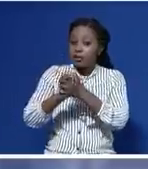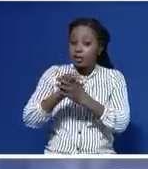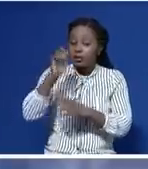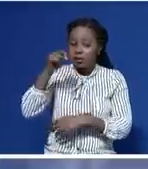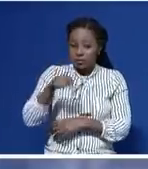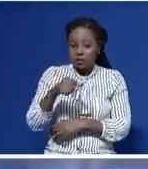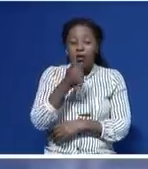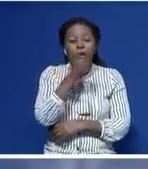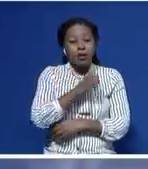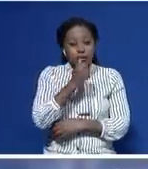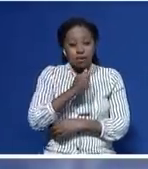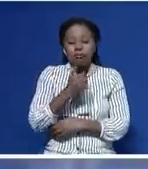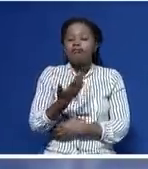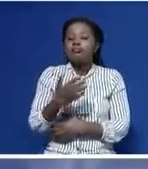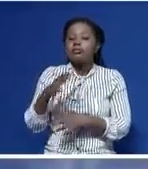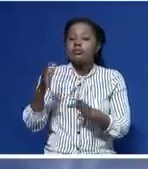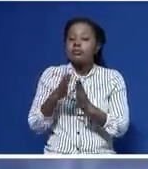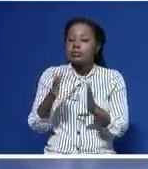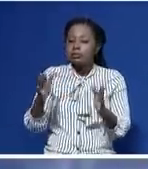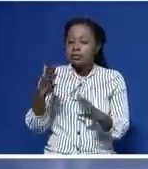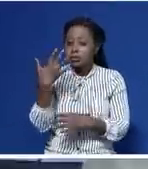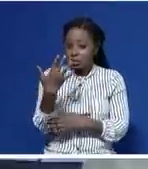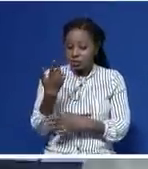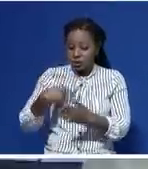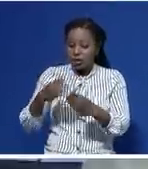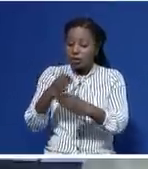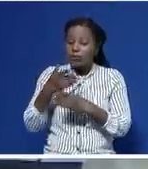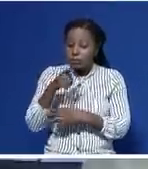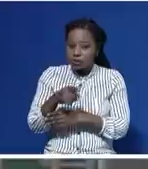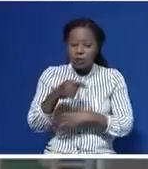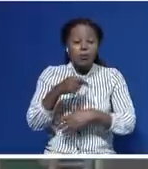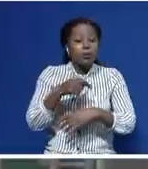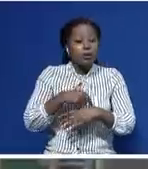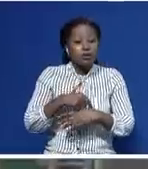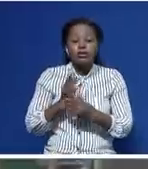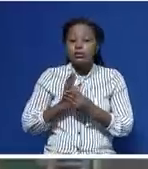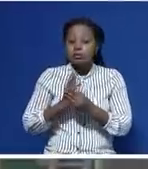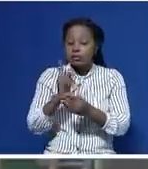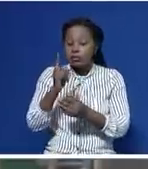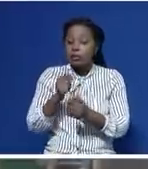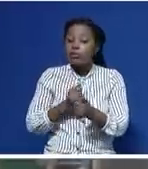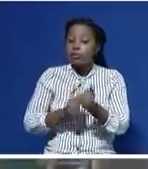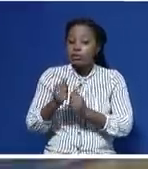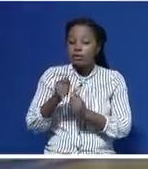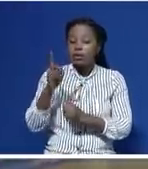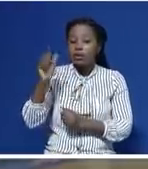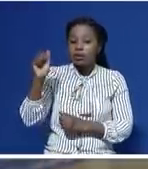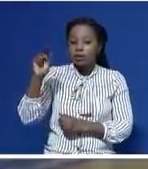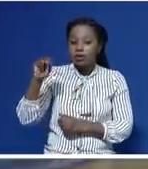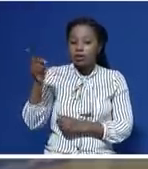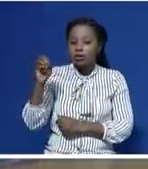mwaka huu. Azam imeshika nafasi ya tano miongoni mwa kampuni hizo, huku kampuni iliyoongoza ni Dangote kutoka